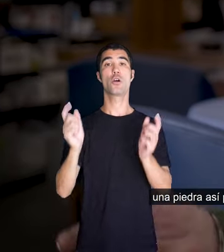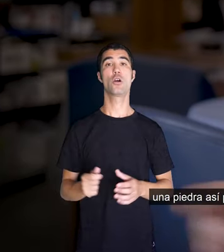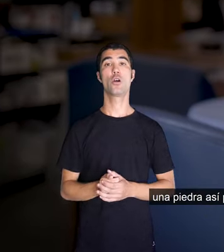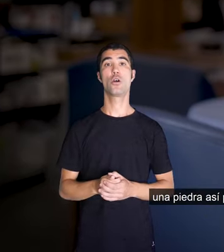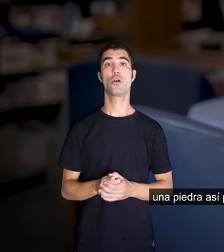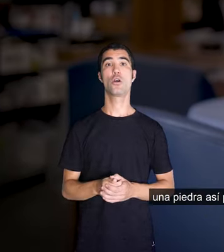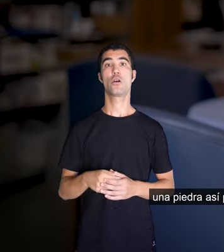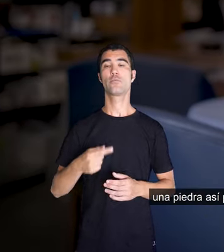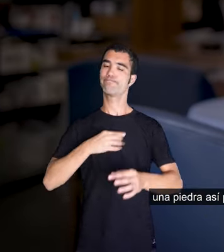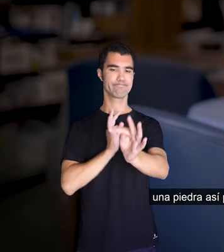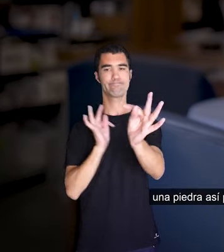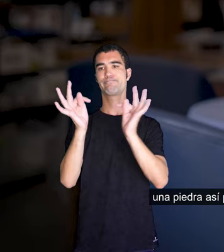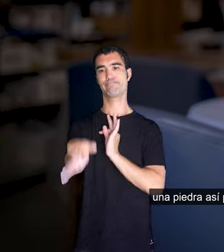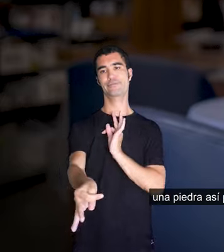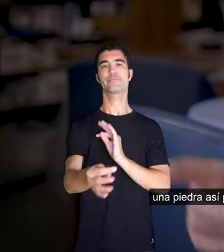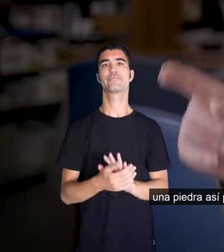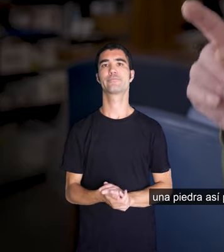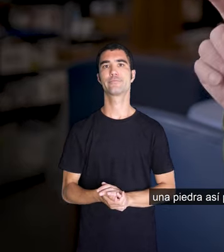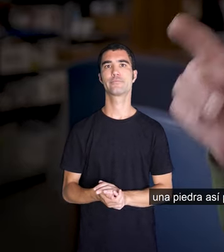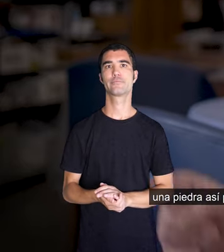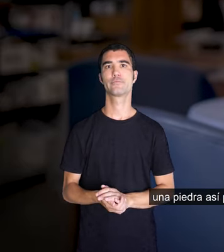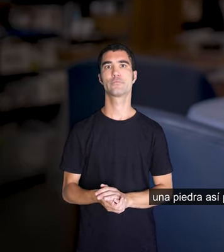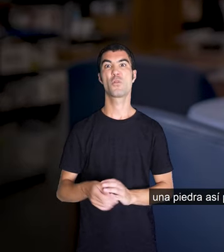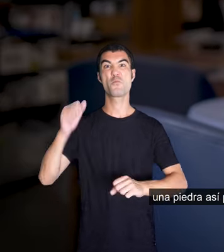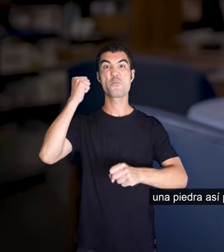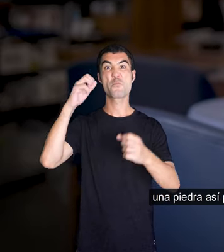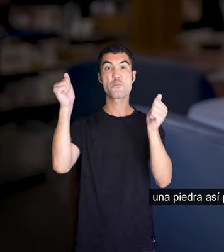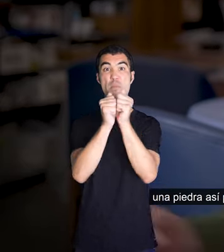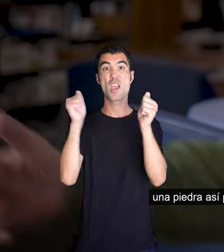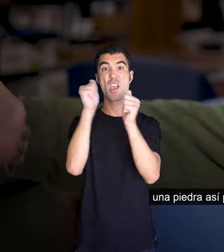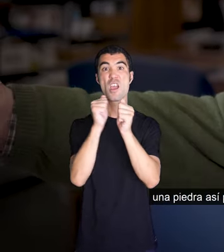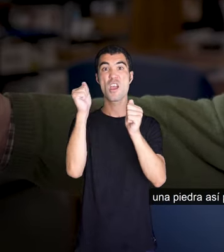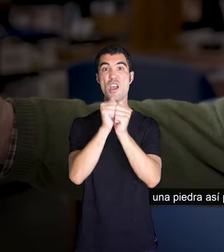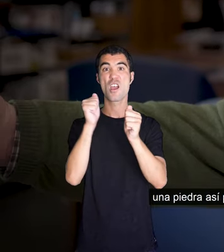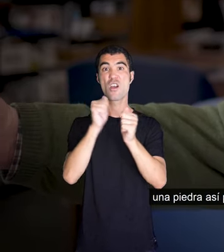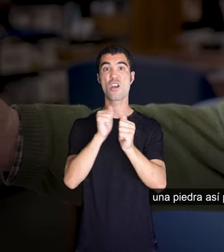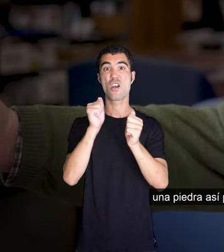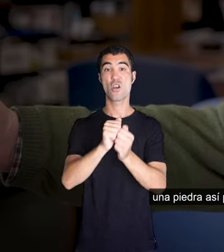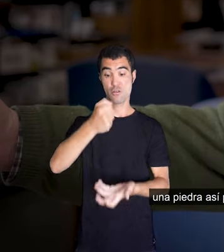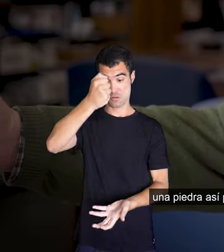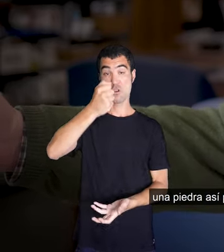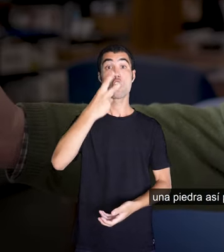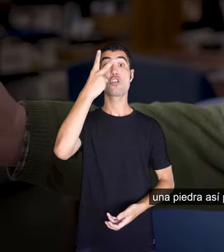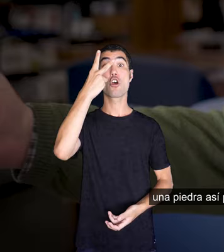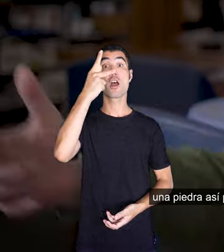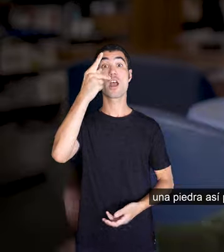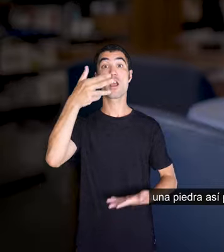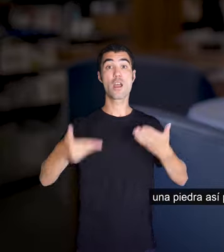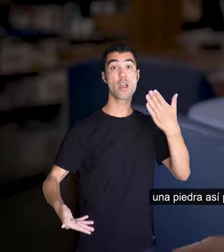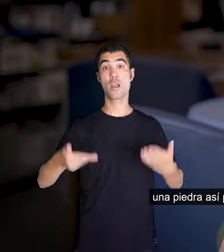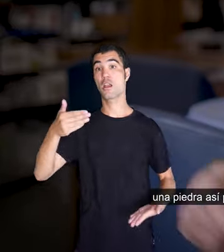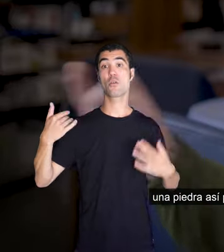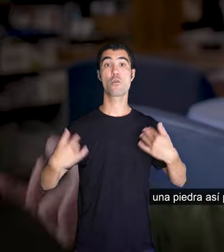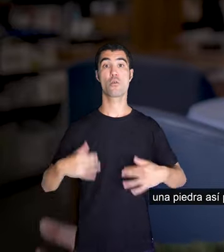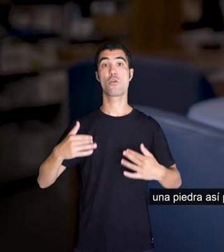i me va rellevar. I havia encarregat de predes, una preda així feia 2 quilos,